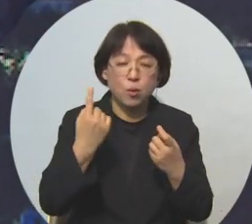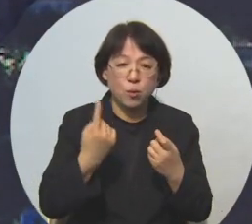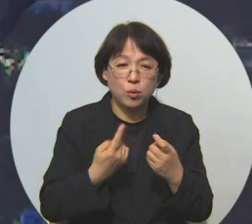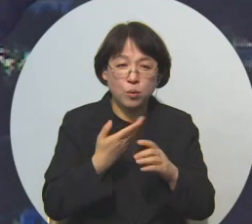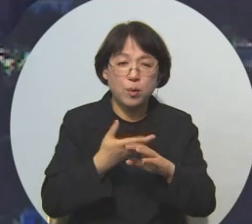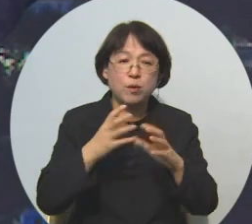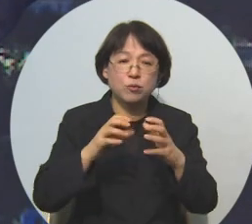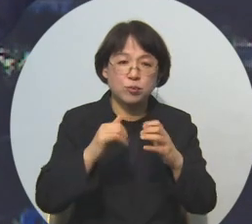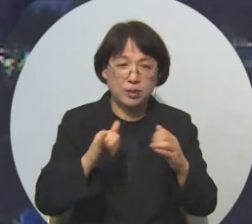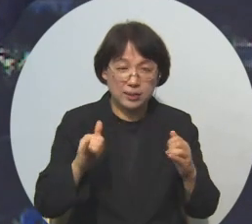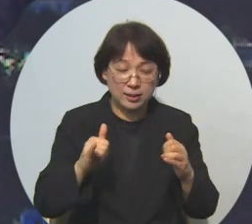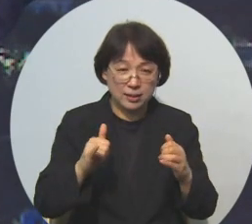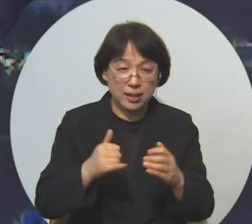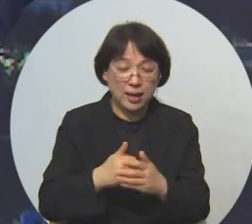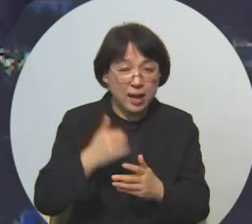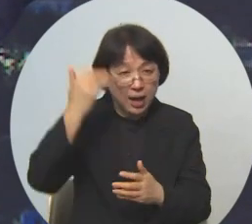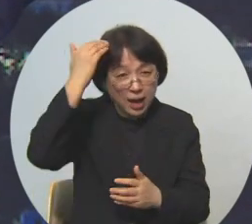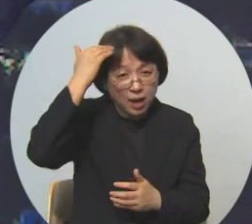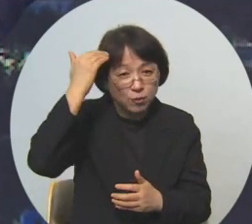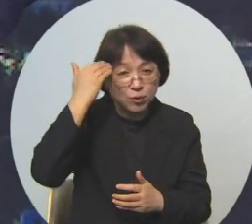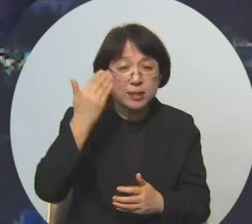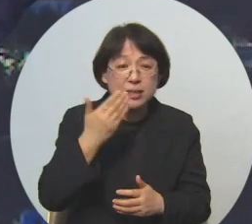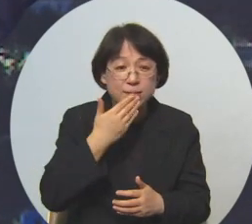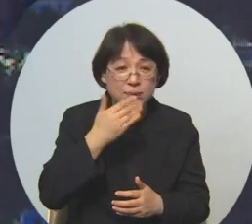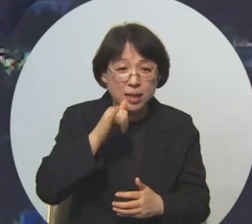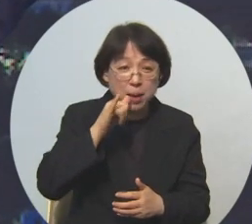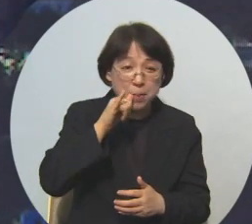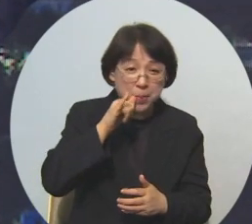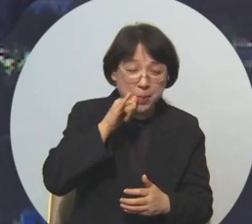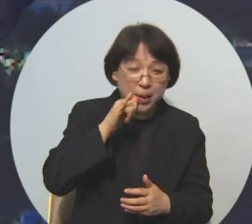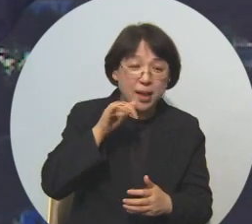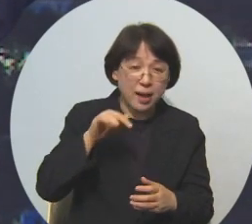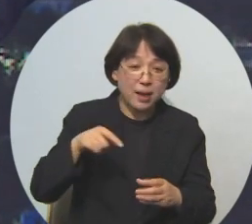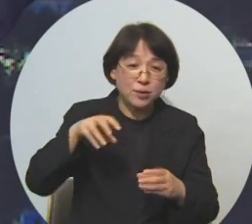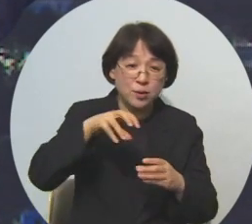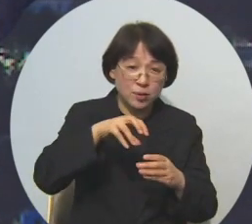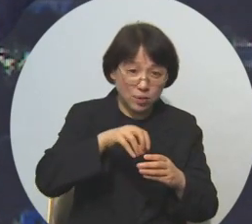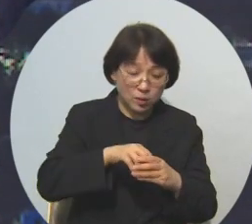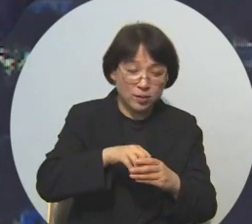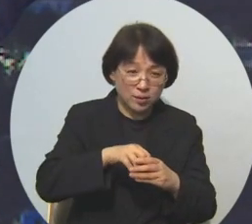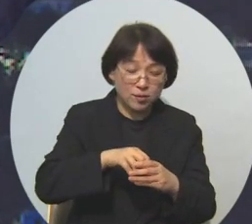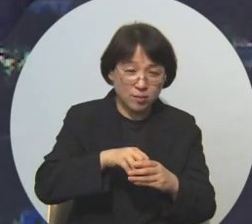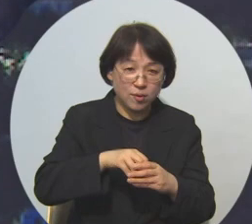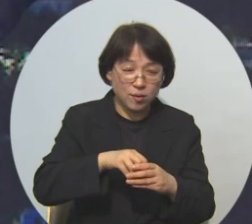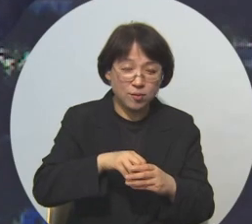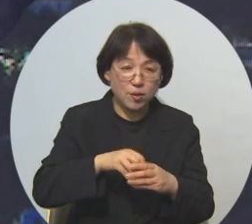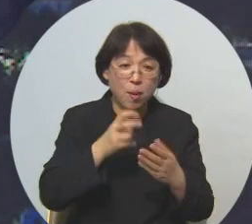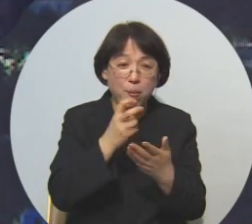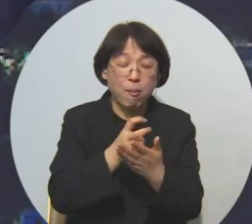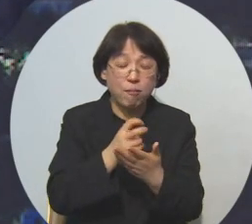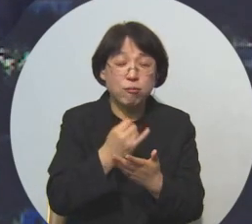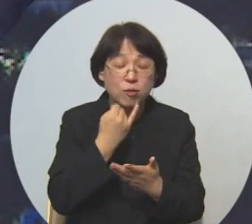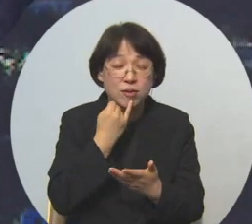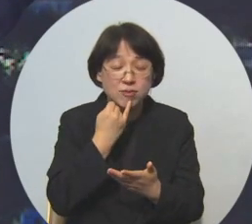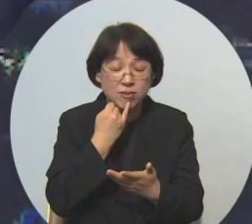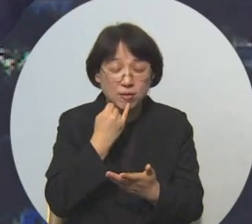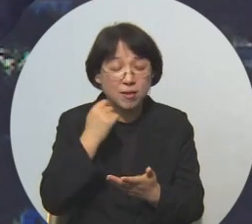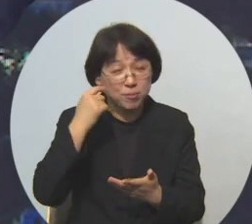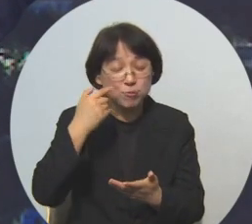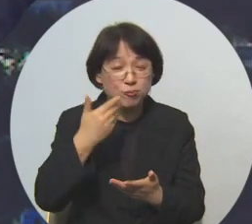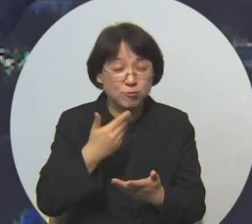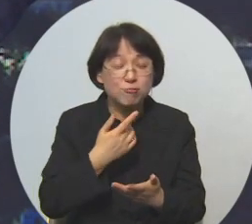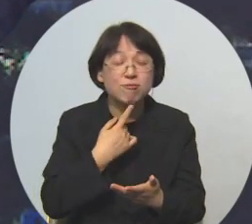음식에다 마약을 넣는게 합법화돼 있느냐고 물었다는 얘기가 우스갯 소리로만 들리지 않는 건 푸드의